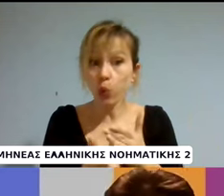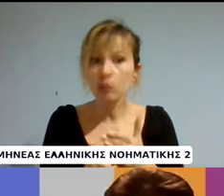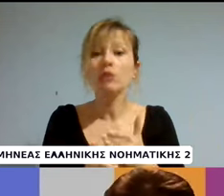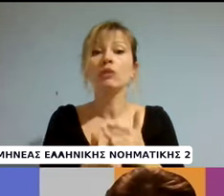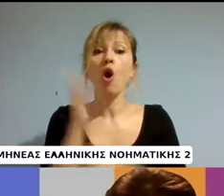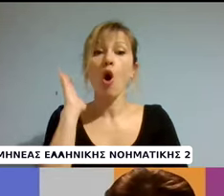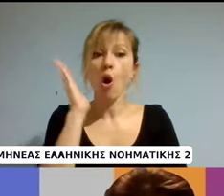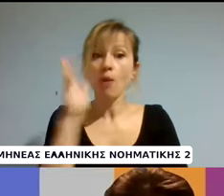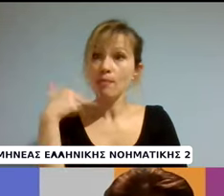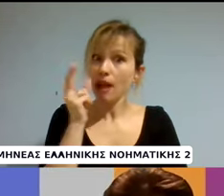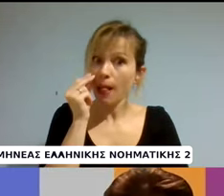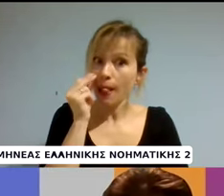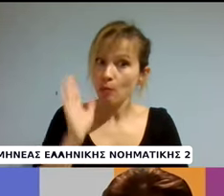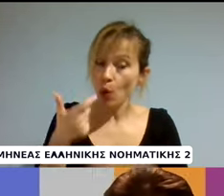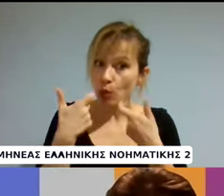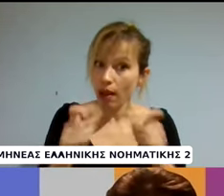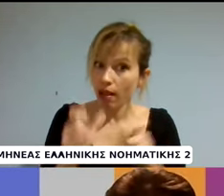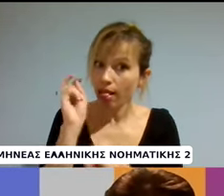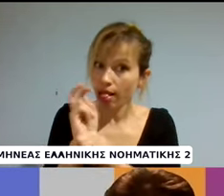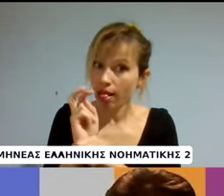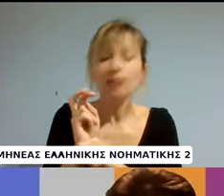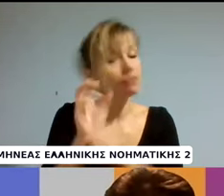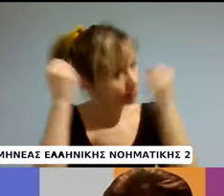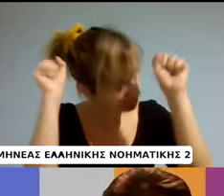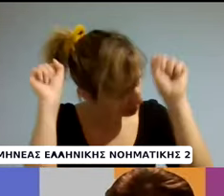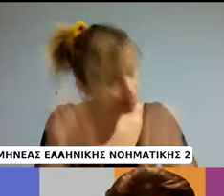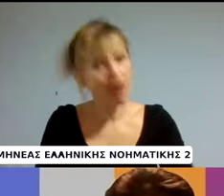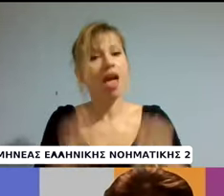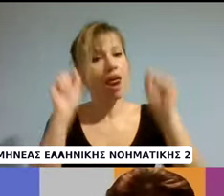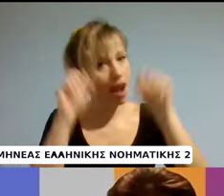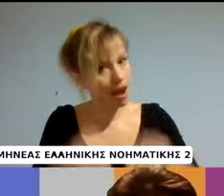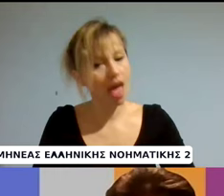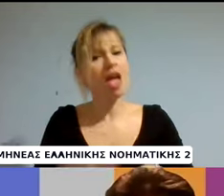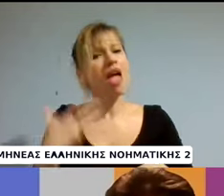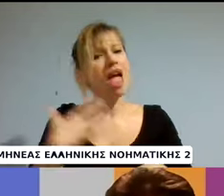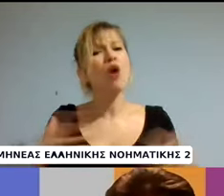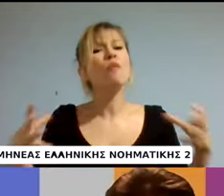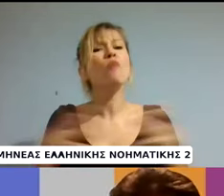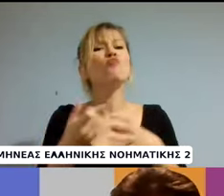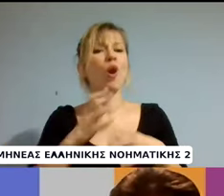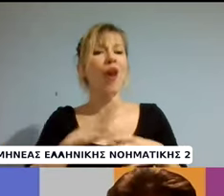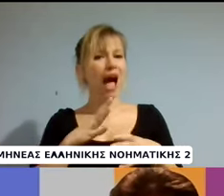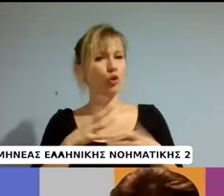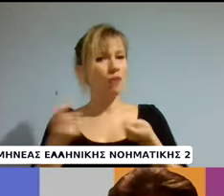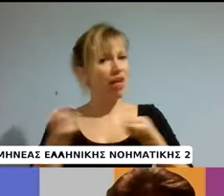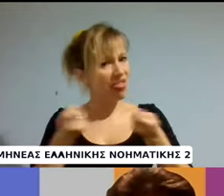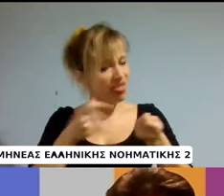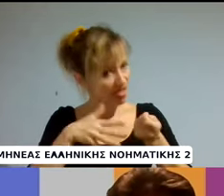Θα είναι διαθέσιμη η καταγραφή. Είμαστε πολλοί σε αυτή την ομάδα. Θα μας δώσετε λίγο χρόνο να συντονιστούμε.